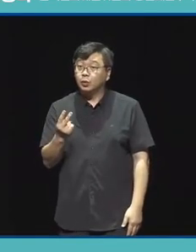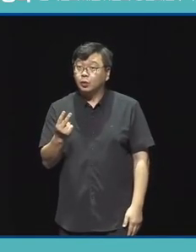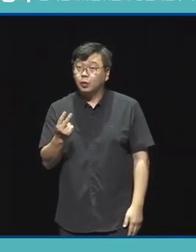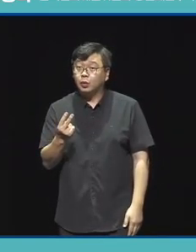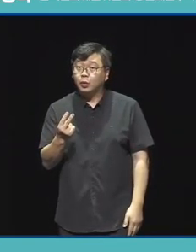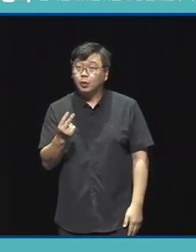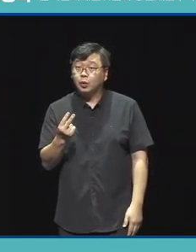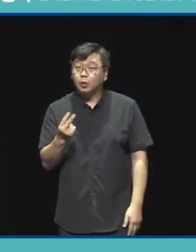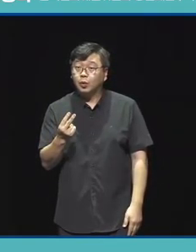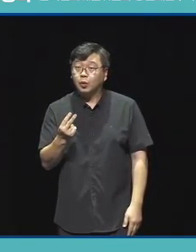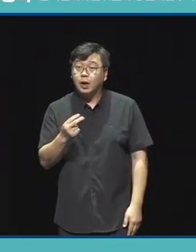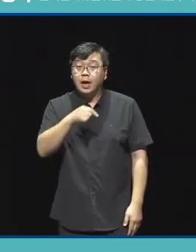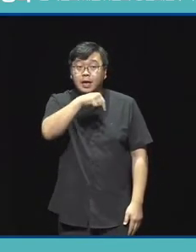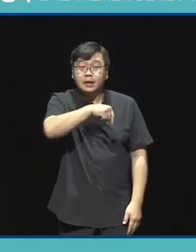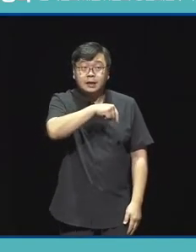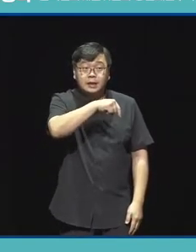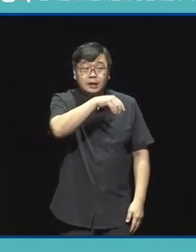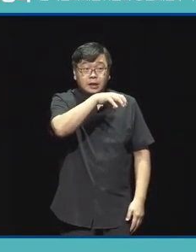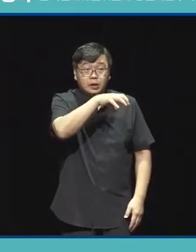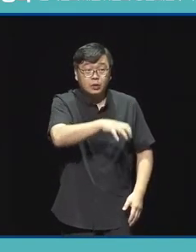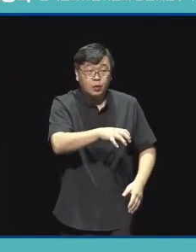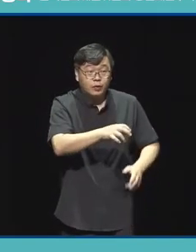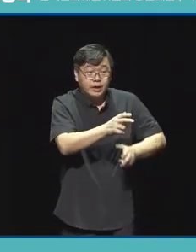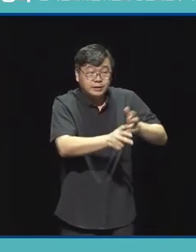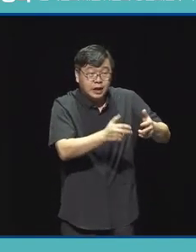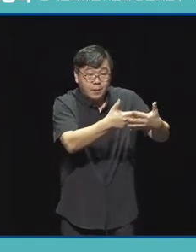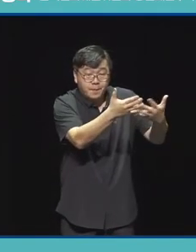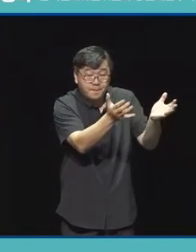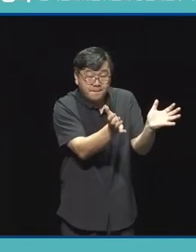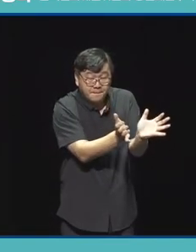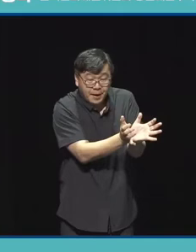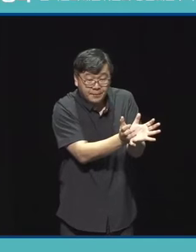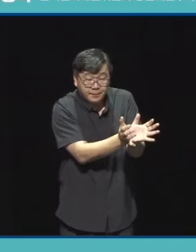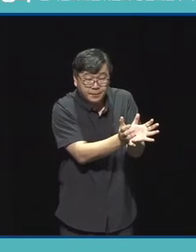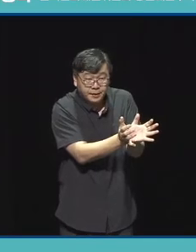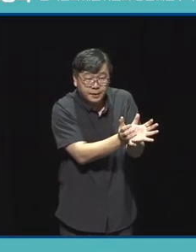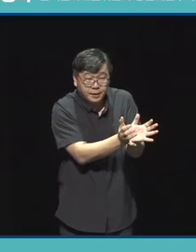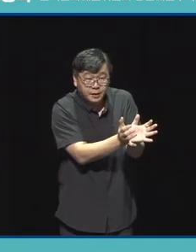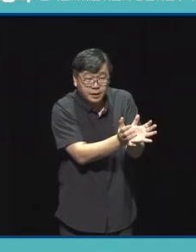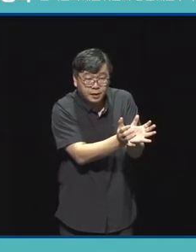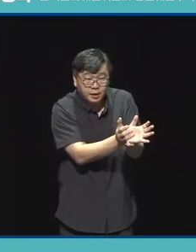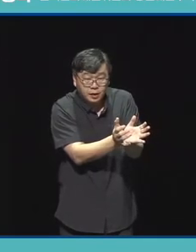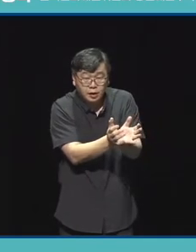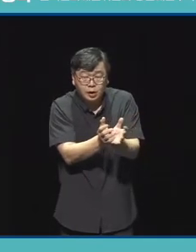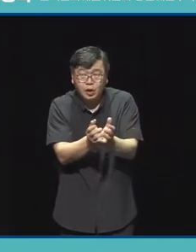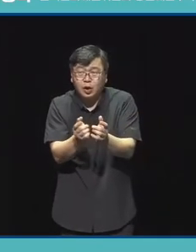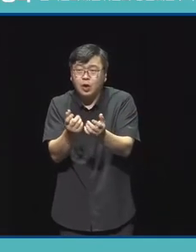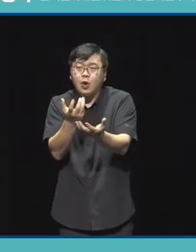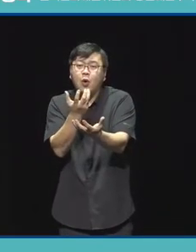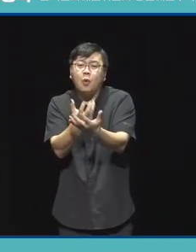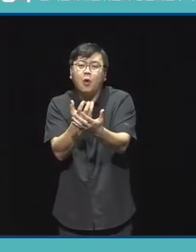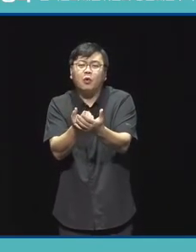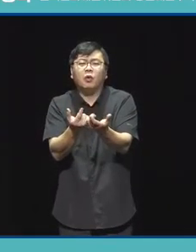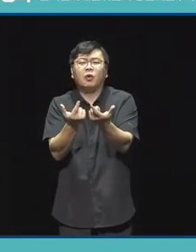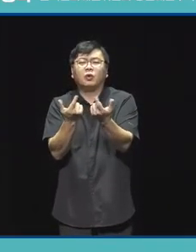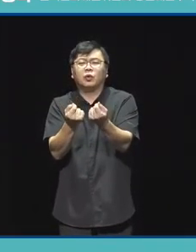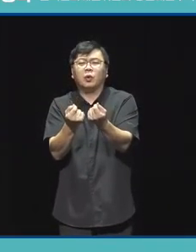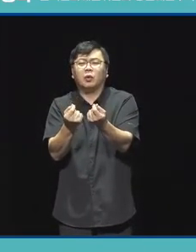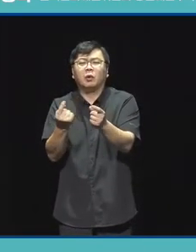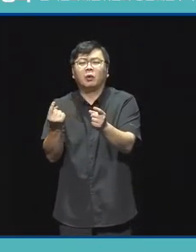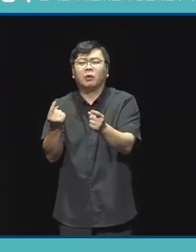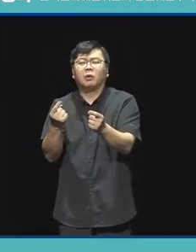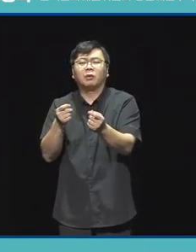선정된 단체 사업에서 동일한 원고로 사례비를 중복해서 수령은